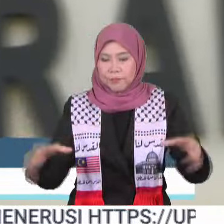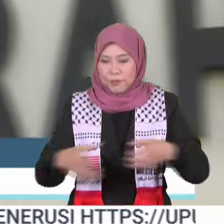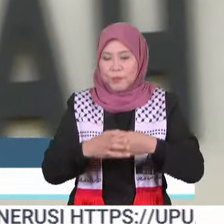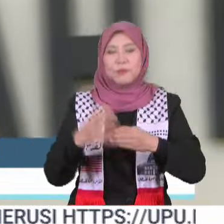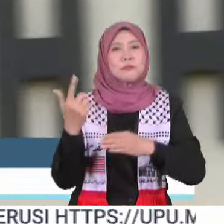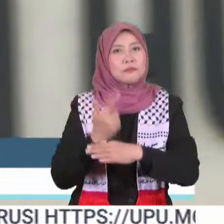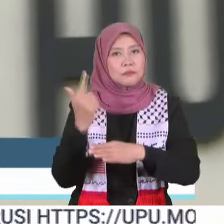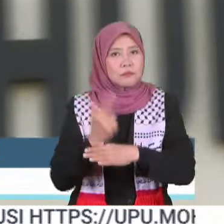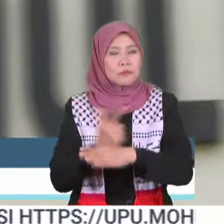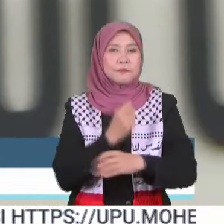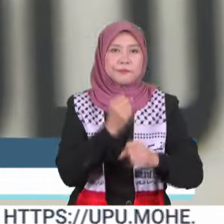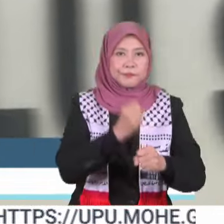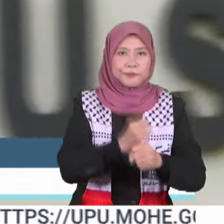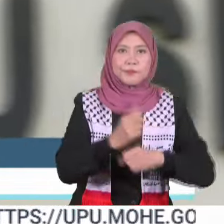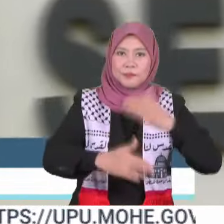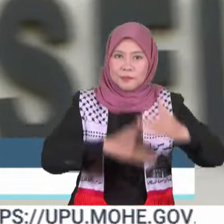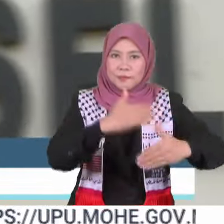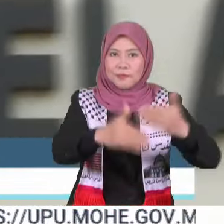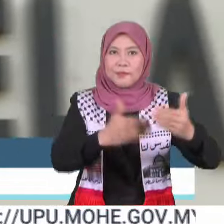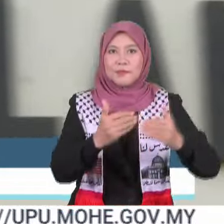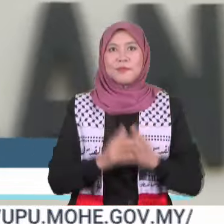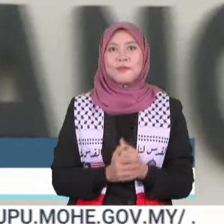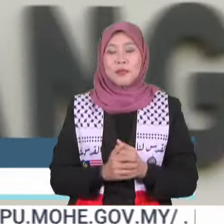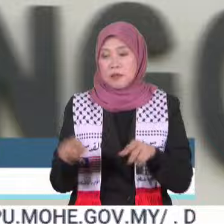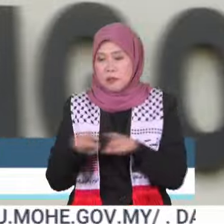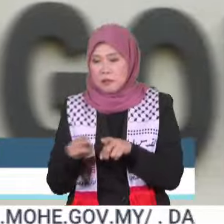melaksanakan kerja-kerja untuk PRK kali ini.